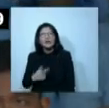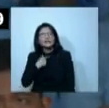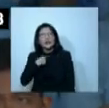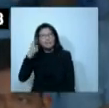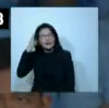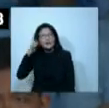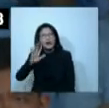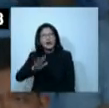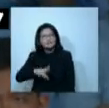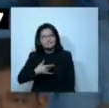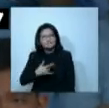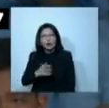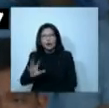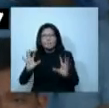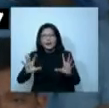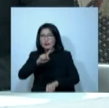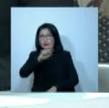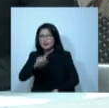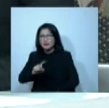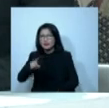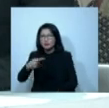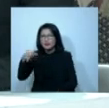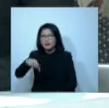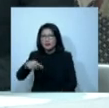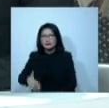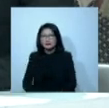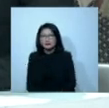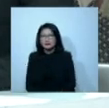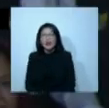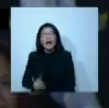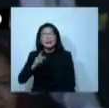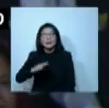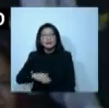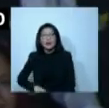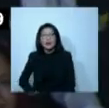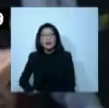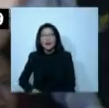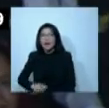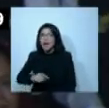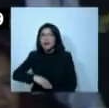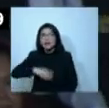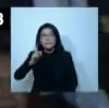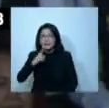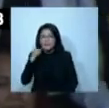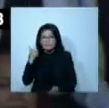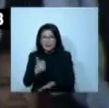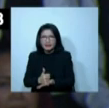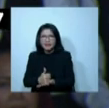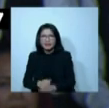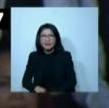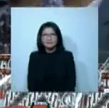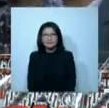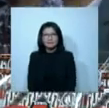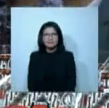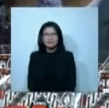kalimat-kalimat oleh para pendukung masing-masing calon untuk mendapatkan simpati dan dukungan publik Oleh karena itu bagi saya memang perdebatan sebalam menarik